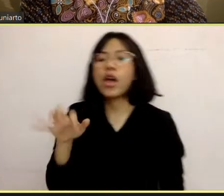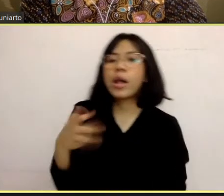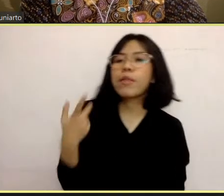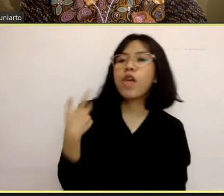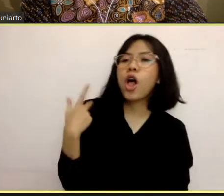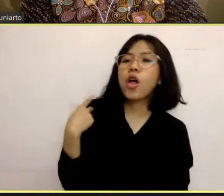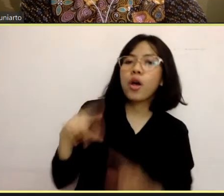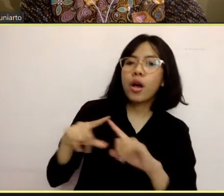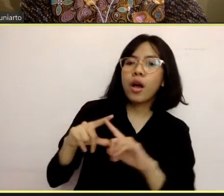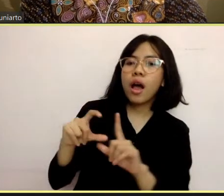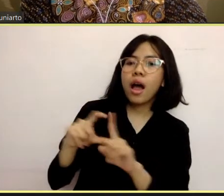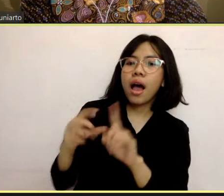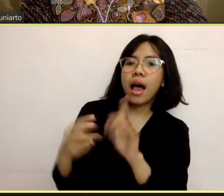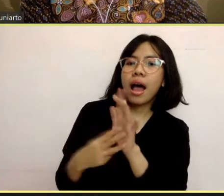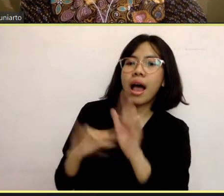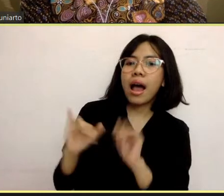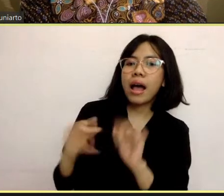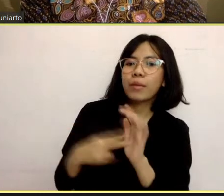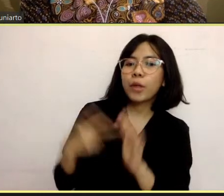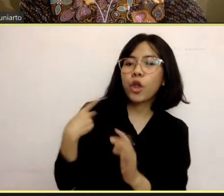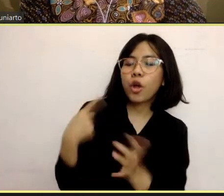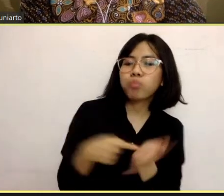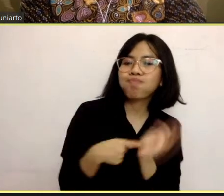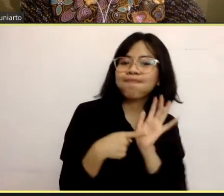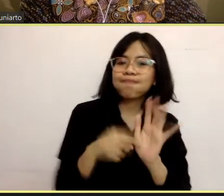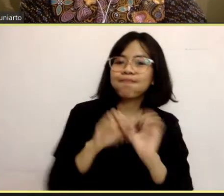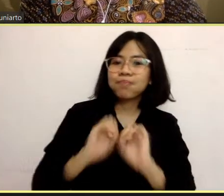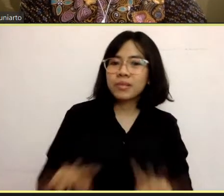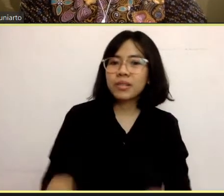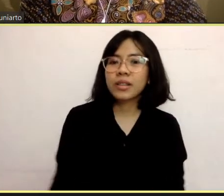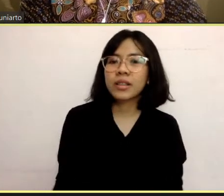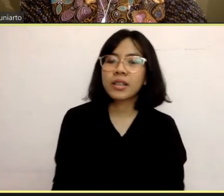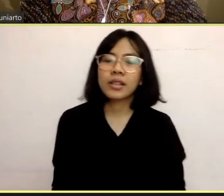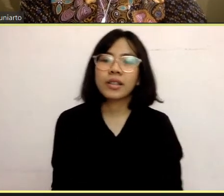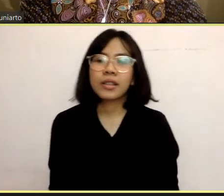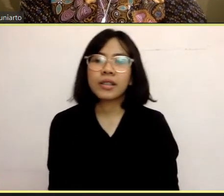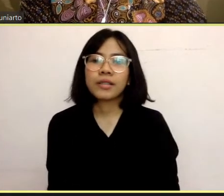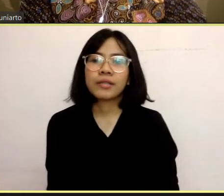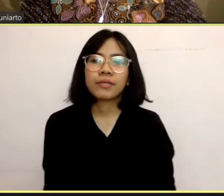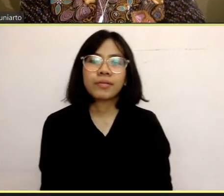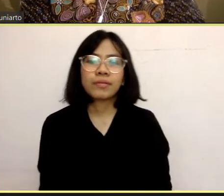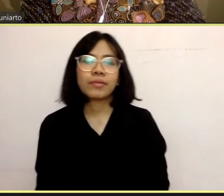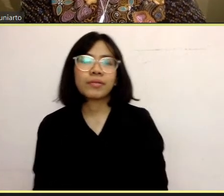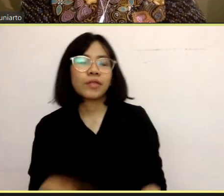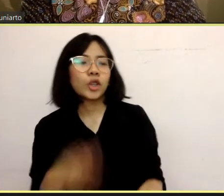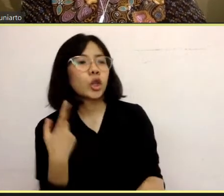Bang. Ya. Mas Asmuni mungkin bisa dibantu, Mas Asmuni.